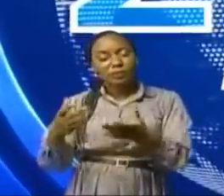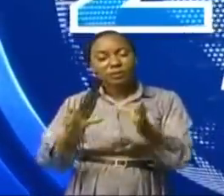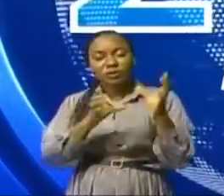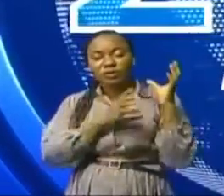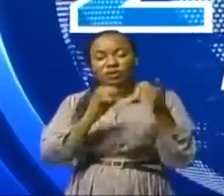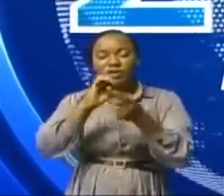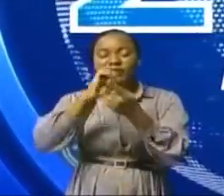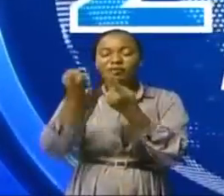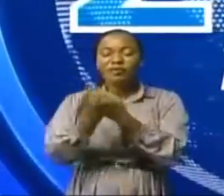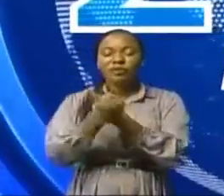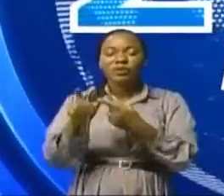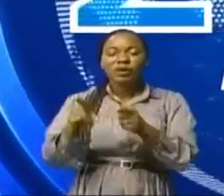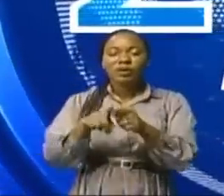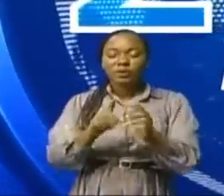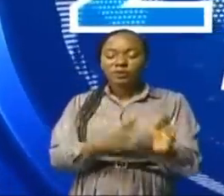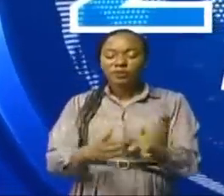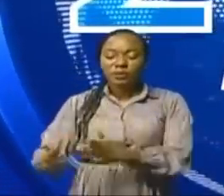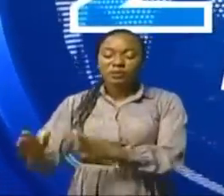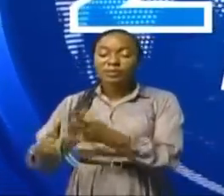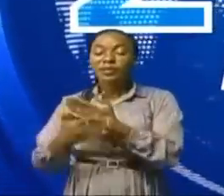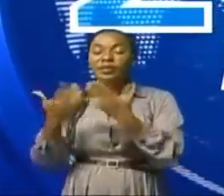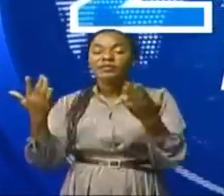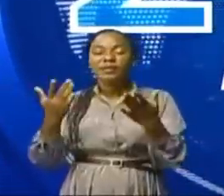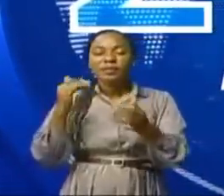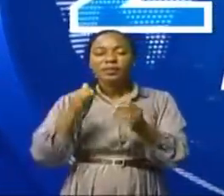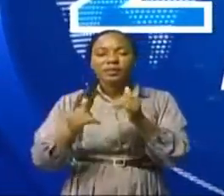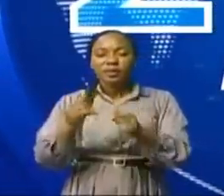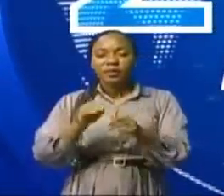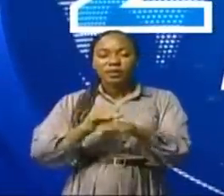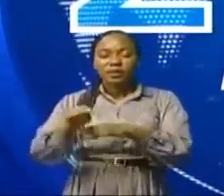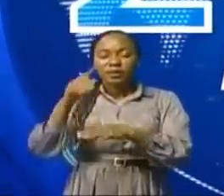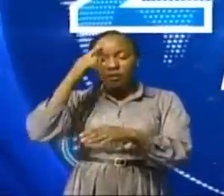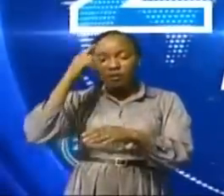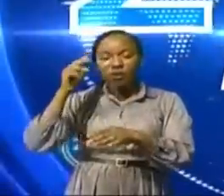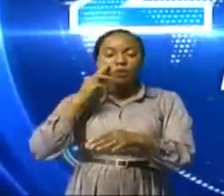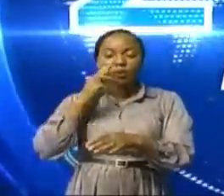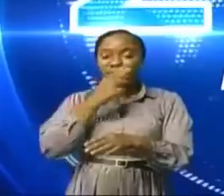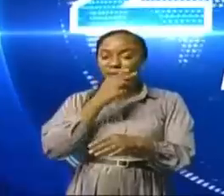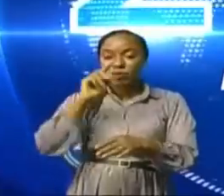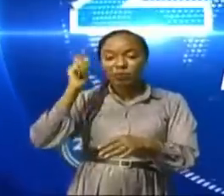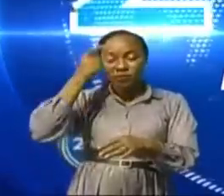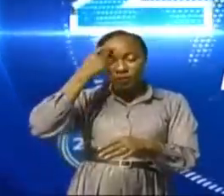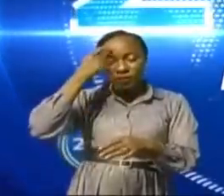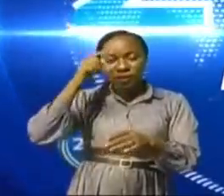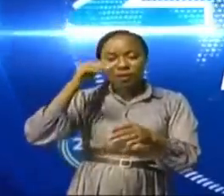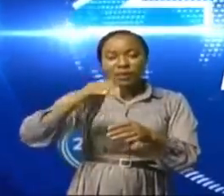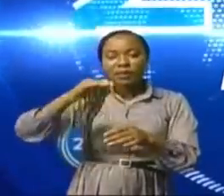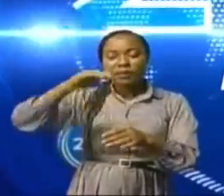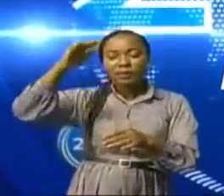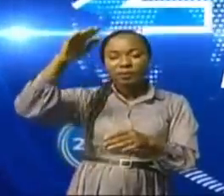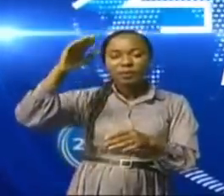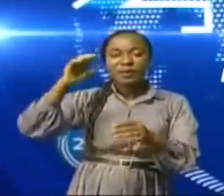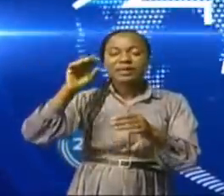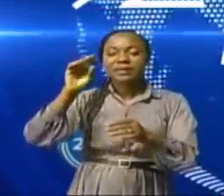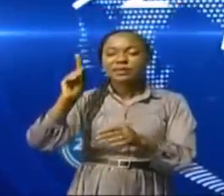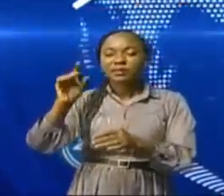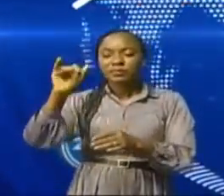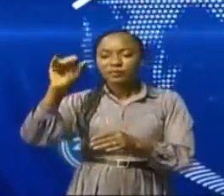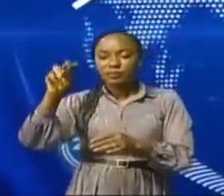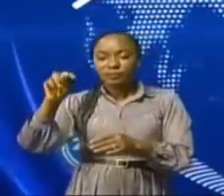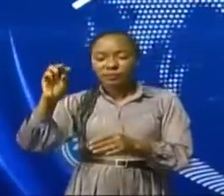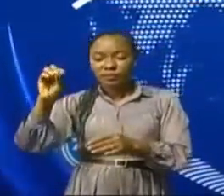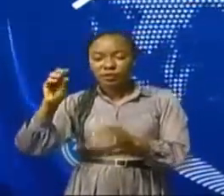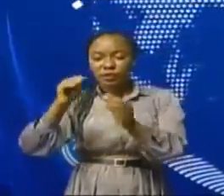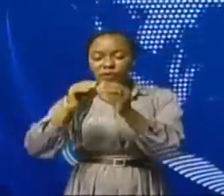de l'environnement et aménagement de la ville située à l'adresse hôtel du gouvernement provincial, immeuble Dino, avenue Province